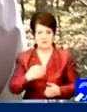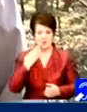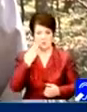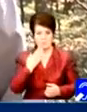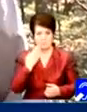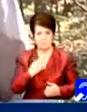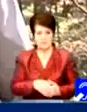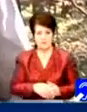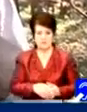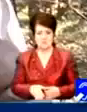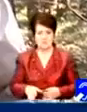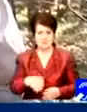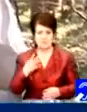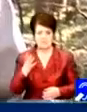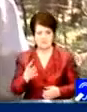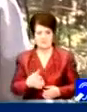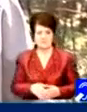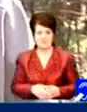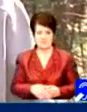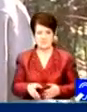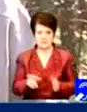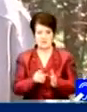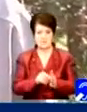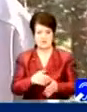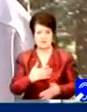Românii și astfel cu românii.